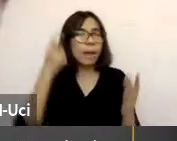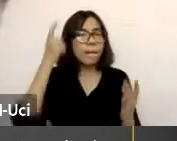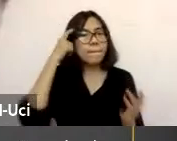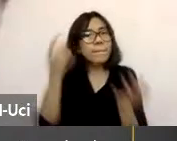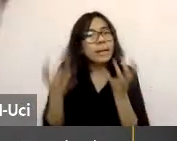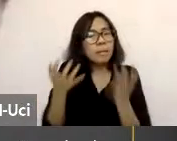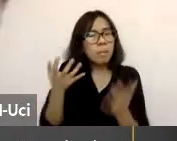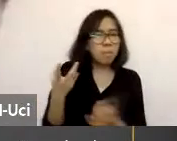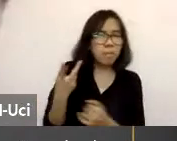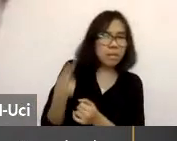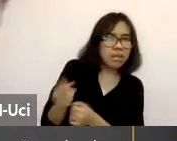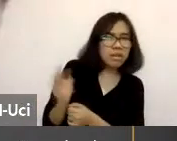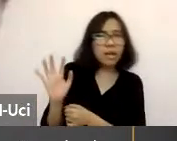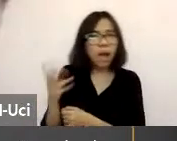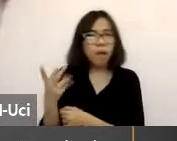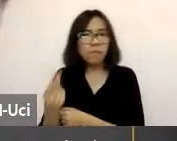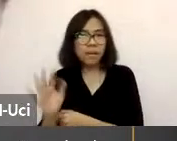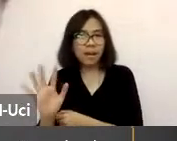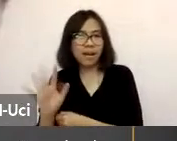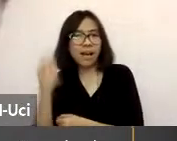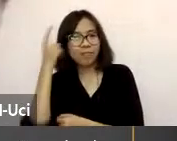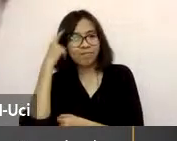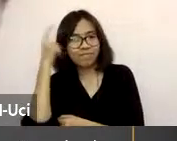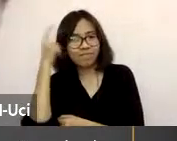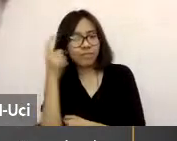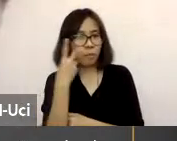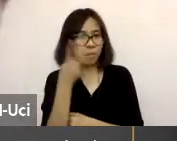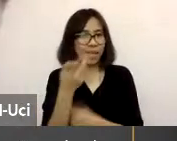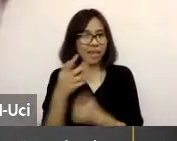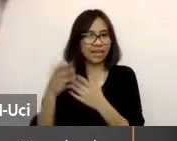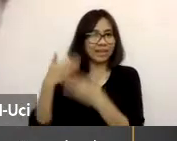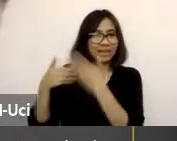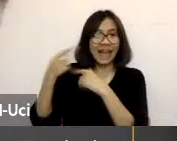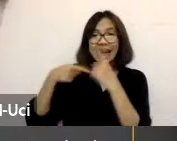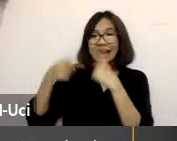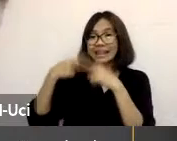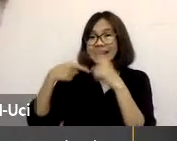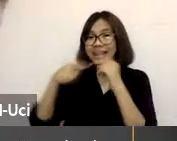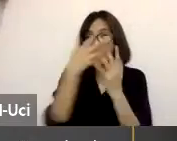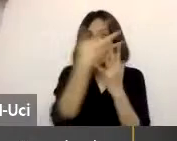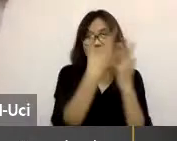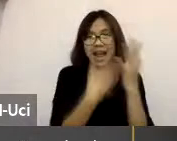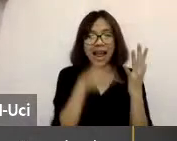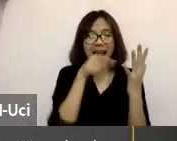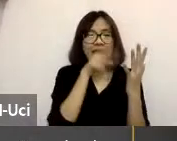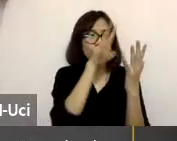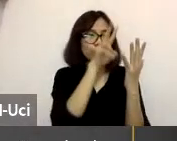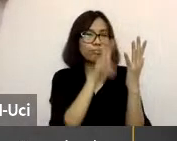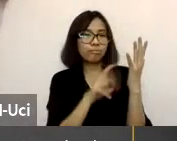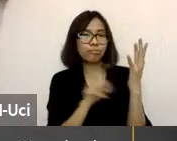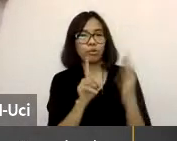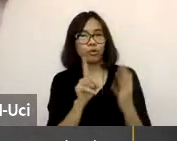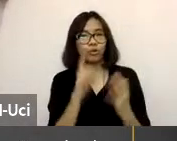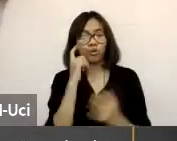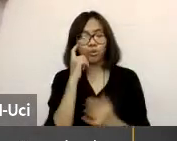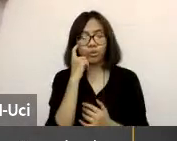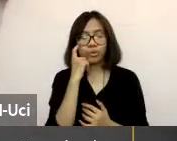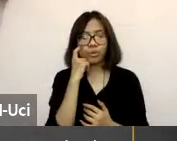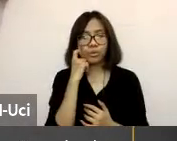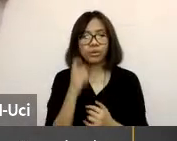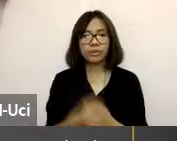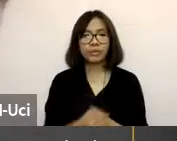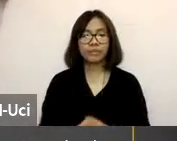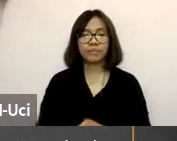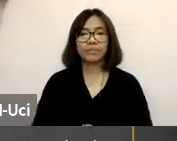untuk melakukan eh apa namanya mengambil keputusan dalam hal membeli atau mempelam